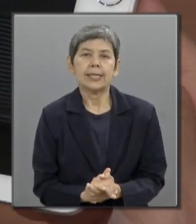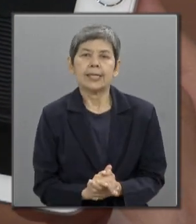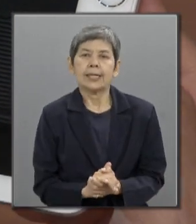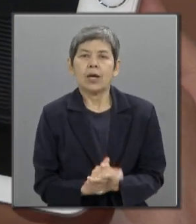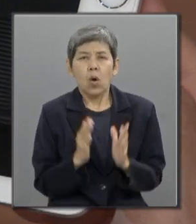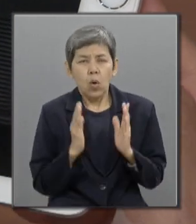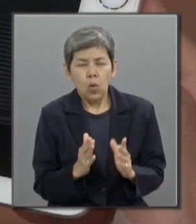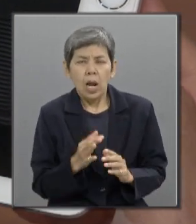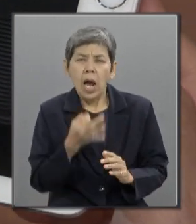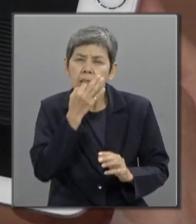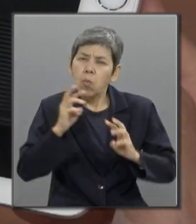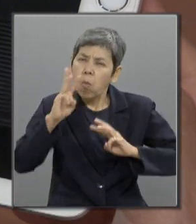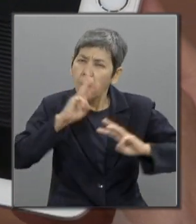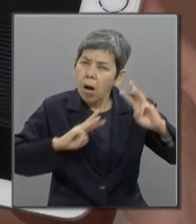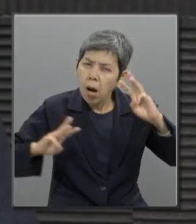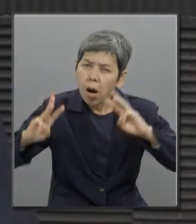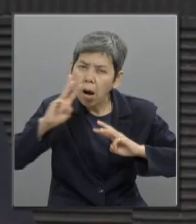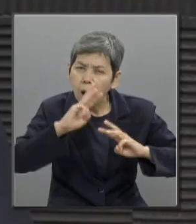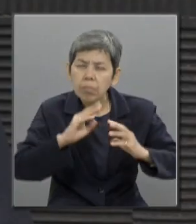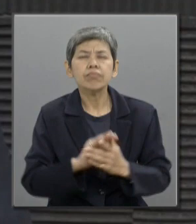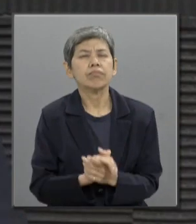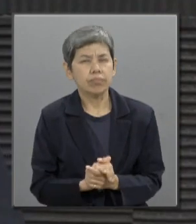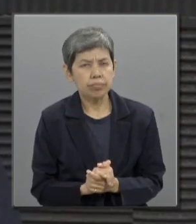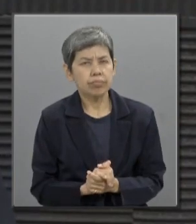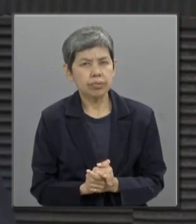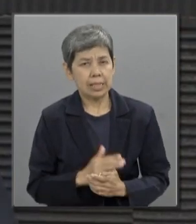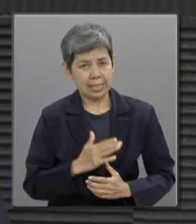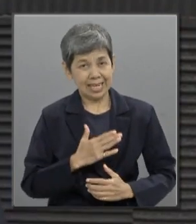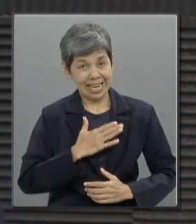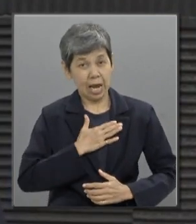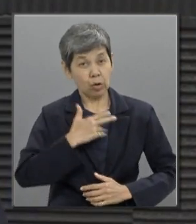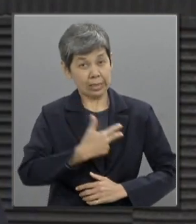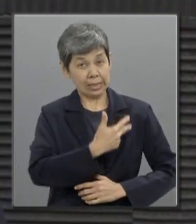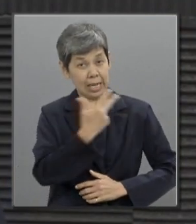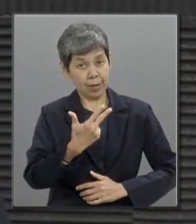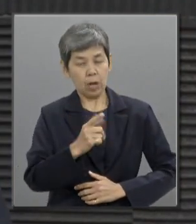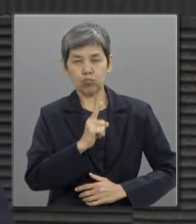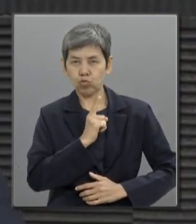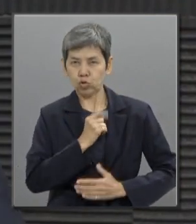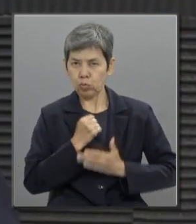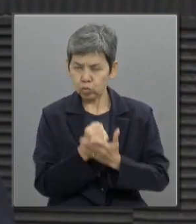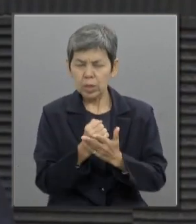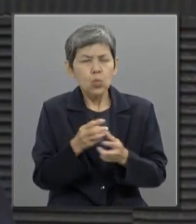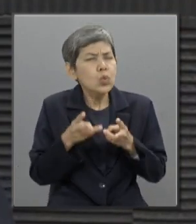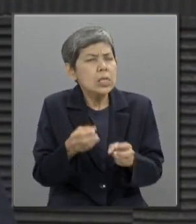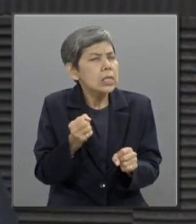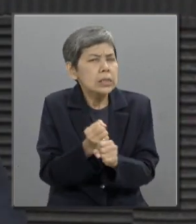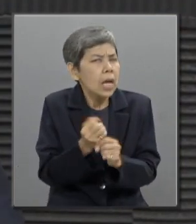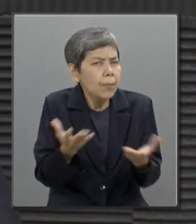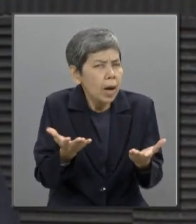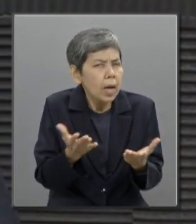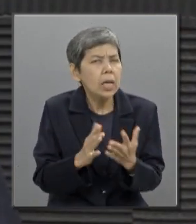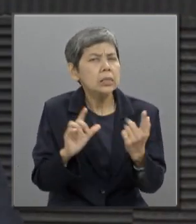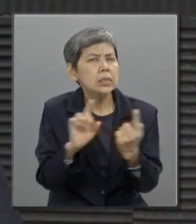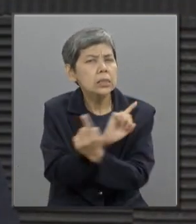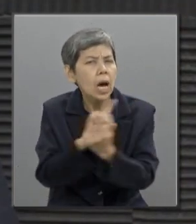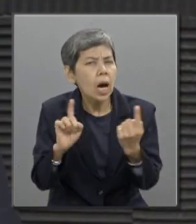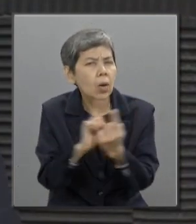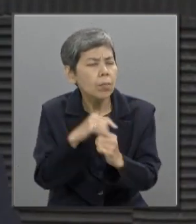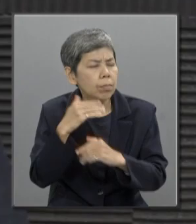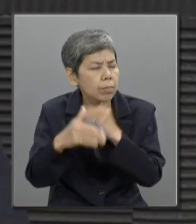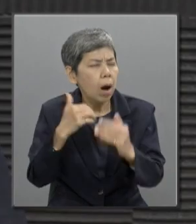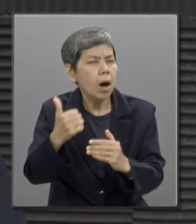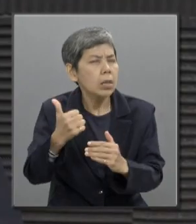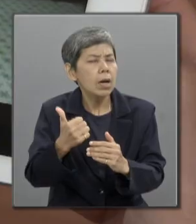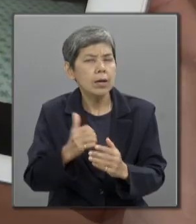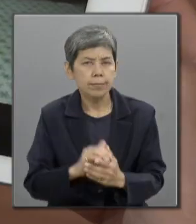ให้ผู้คนตกงานกันเป็นจำนวนมากในฐานะที่ไทย PBS เป็นสื่อสาธารณะจะทำอย่างไรครับที่จะให้สังคมเราผ่านพ้นวิกฤ